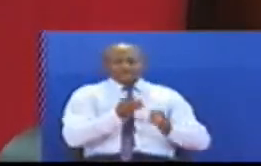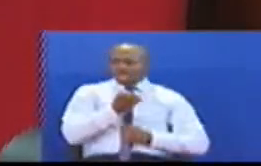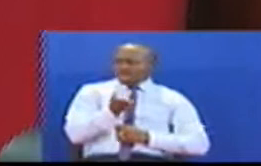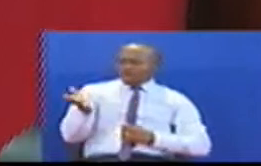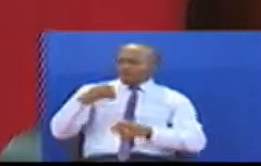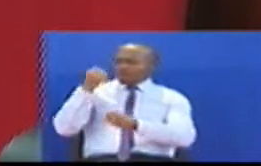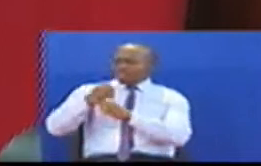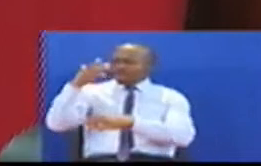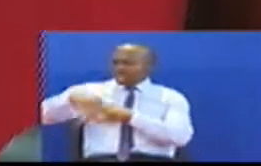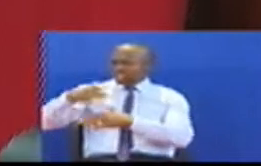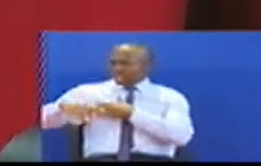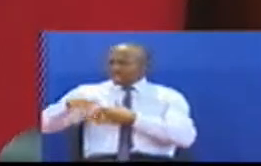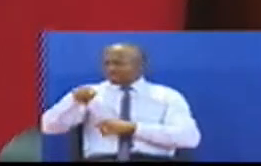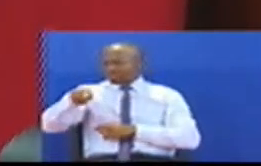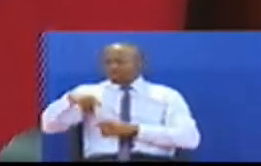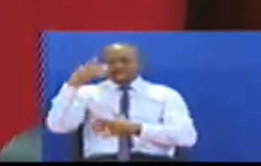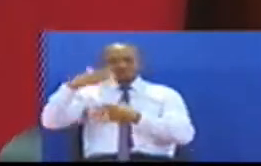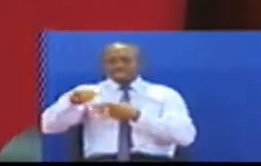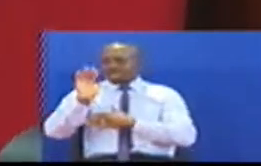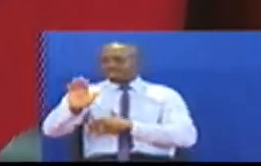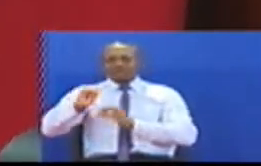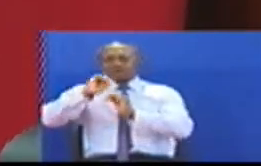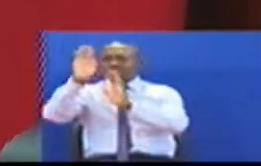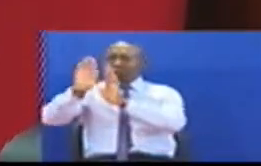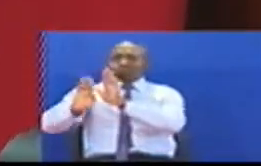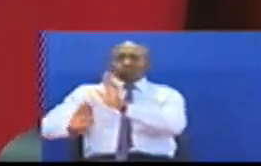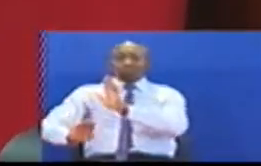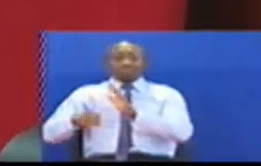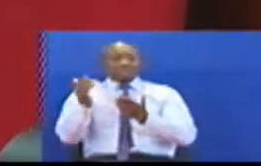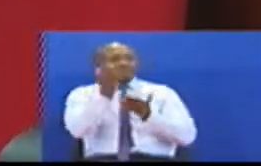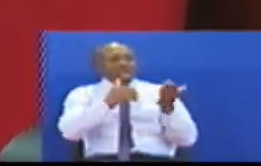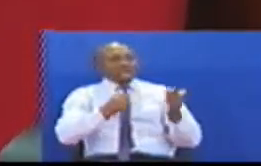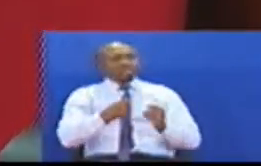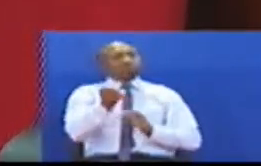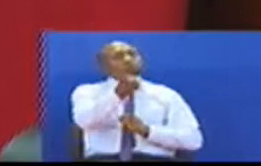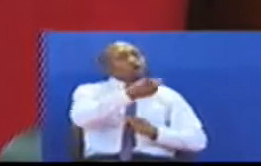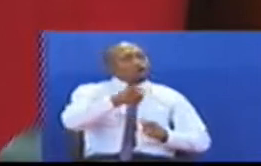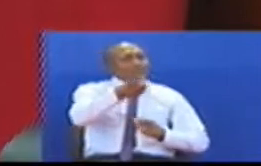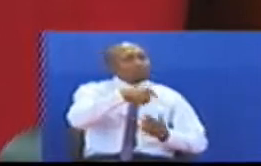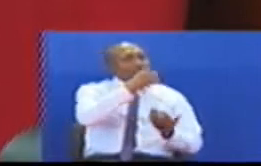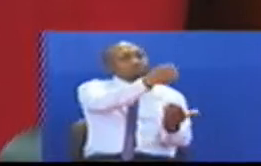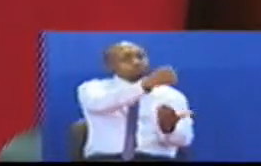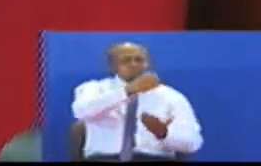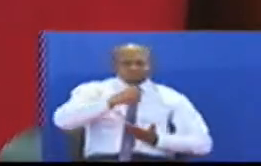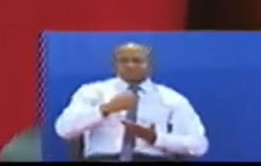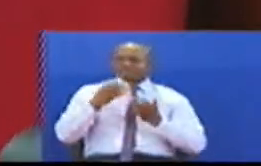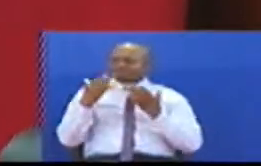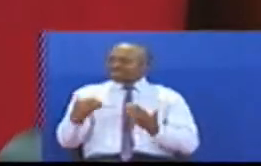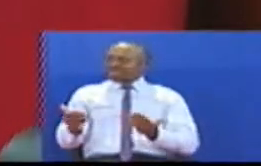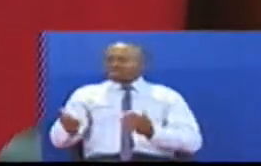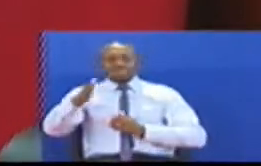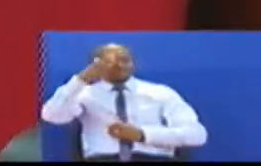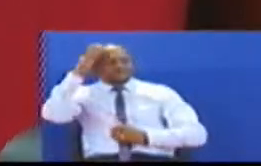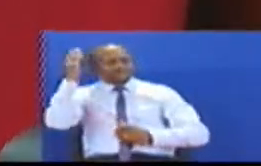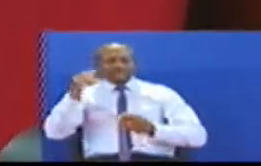sasa biashara zao kwa kweli zimedorora, na kuna baadhi yao wamechukua mikopo. Je, serikali